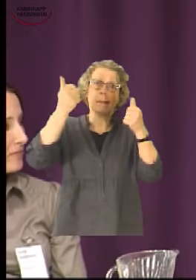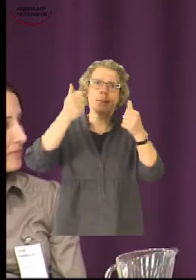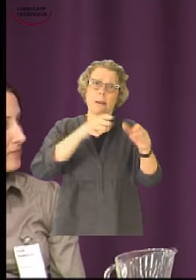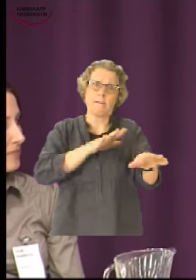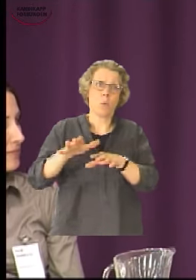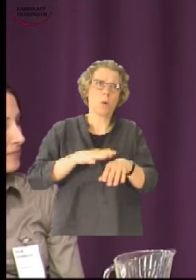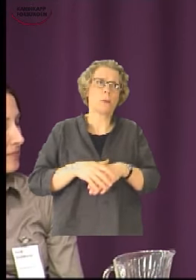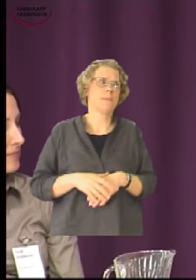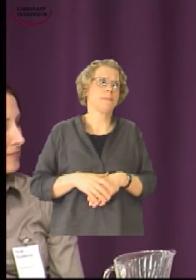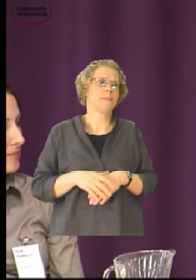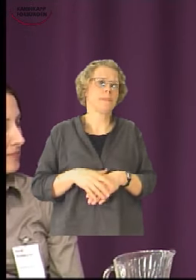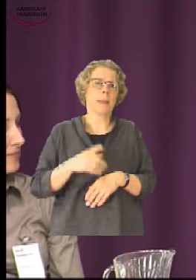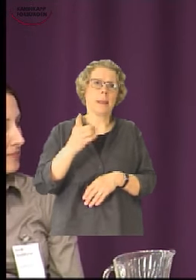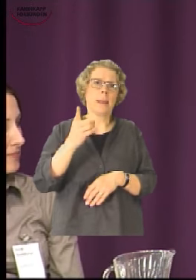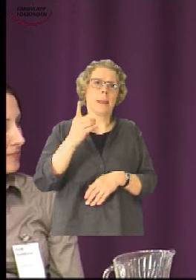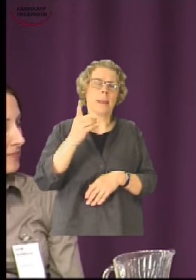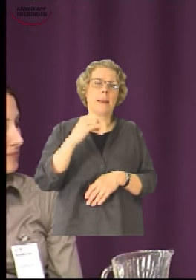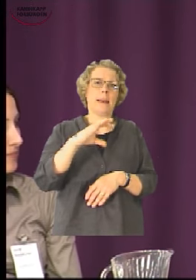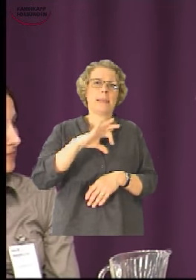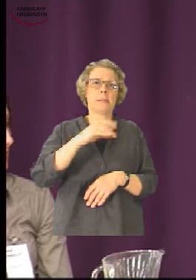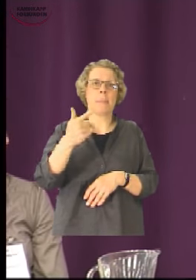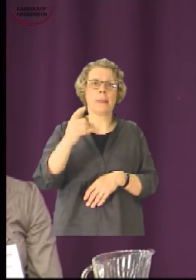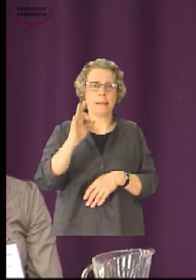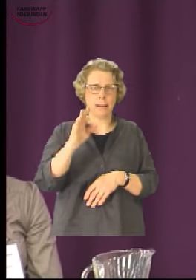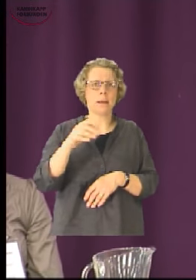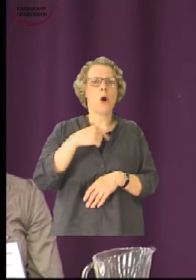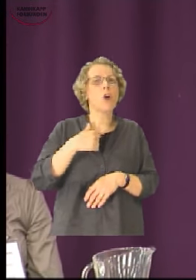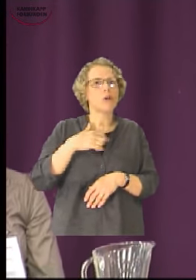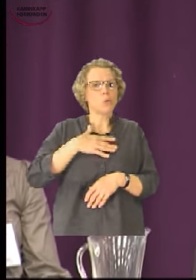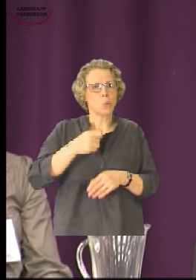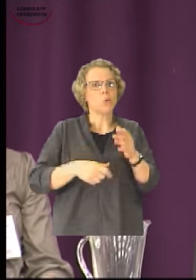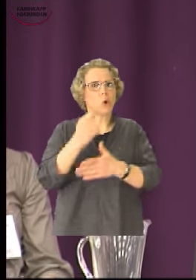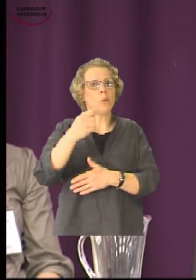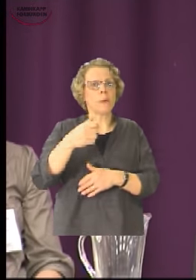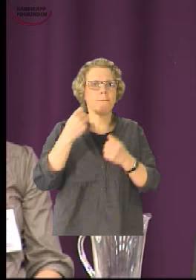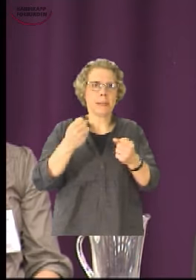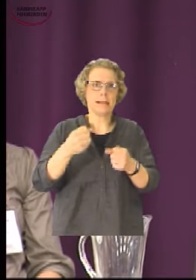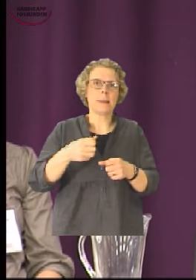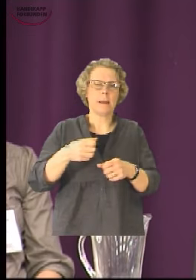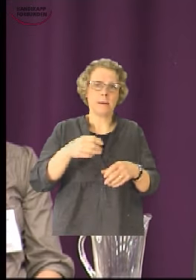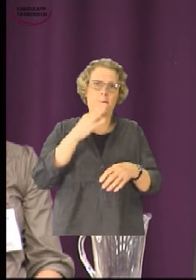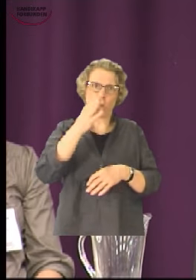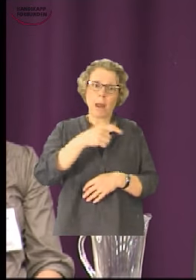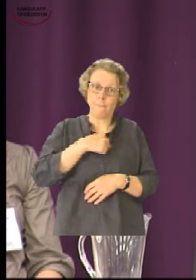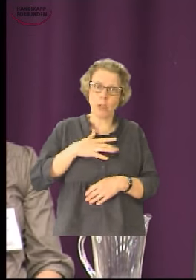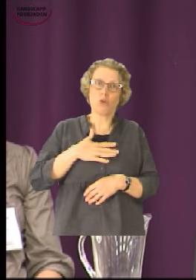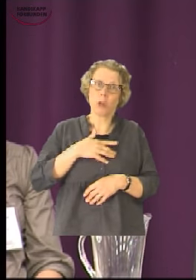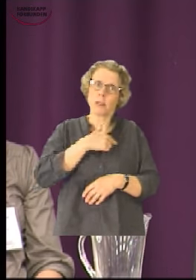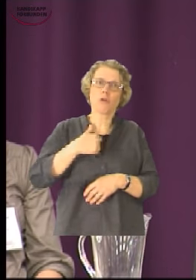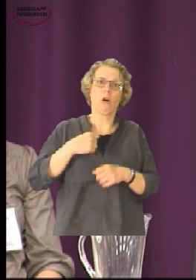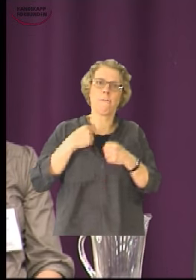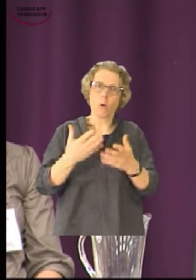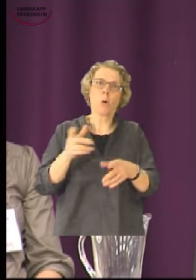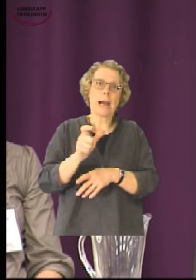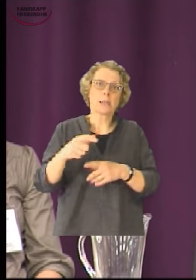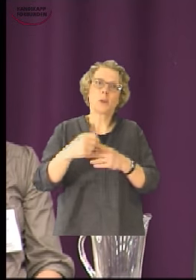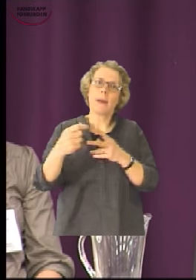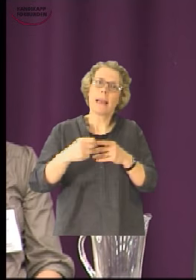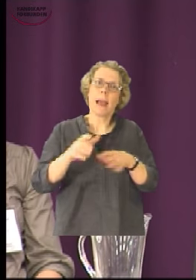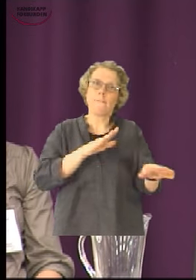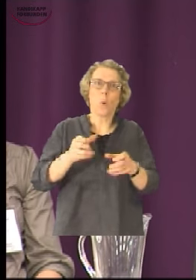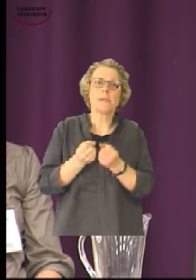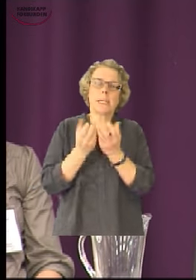viktig fråga. I vårdförbundet så tycker vi det är bra att kunna välja vårdgivare. Men lika viktigt som det valet finns är det ju